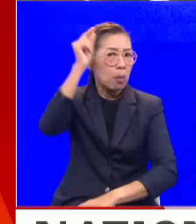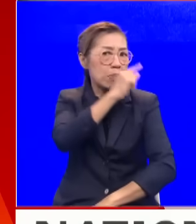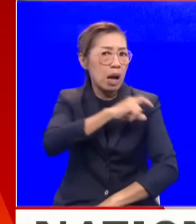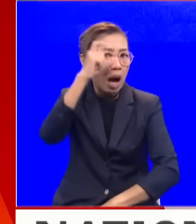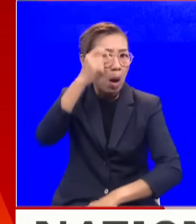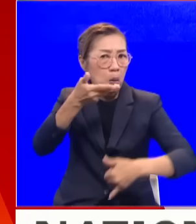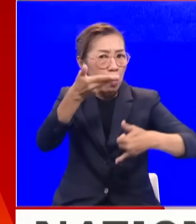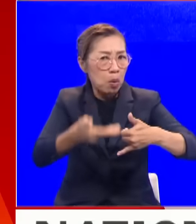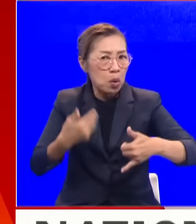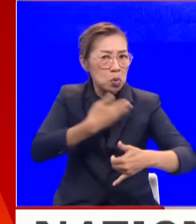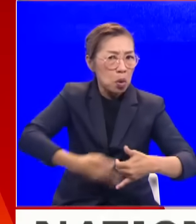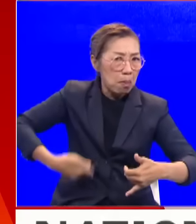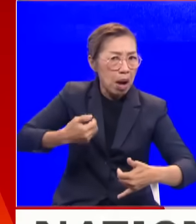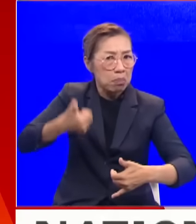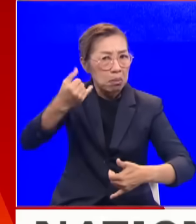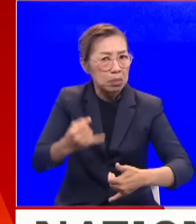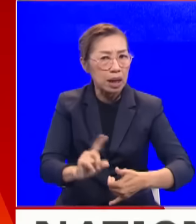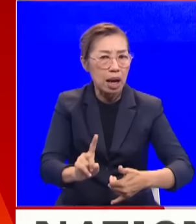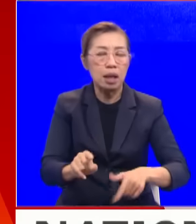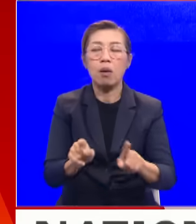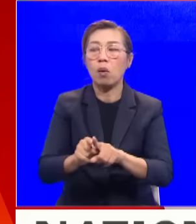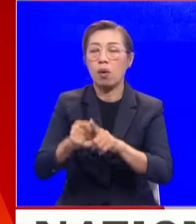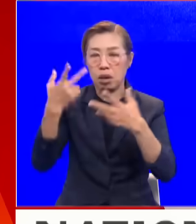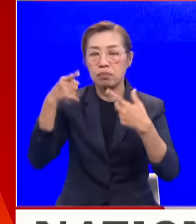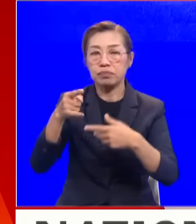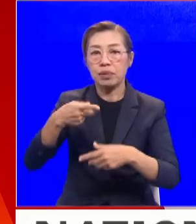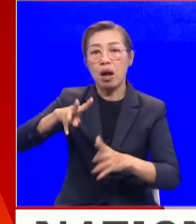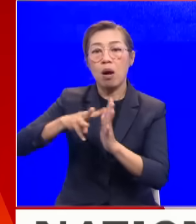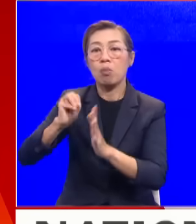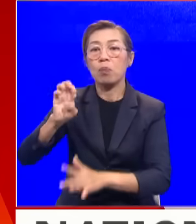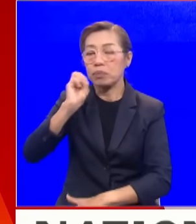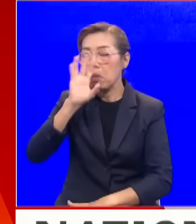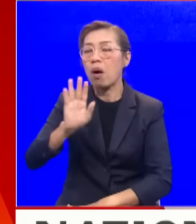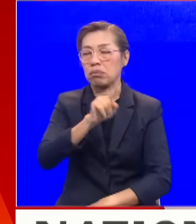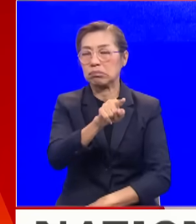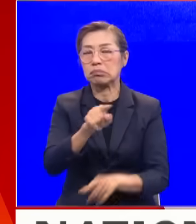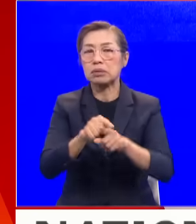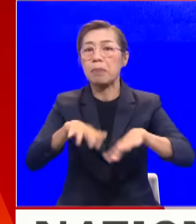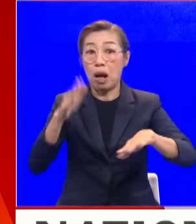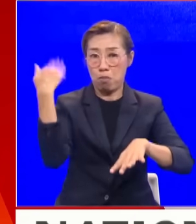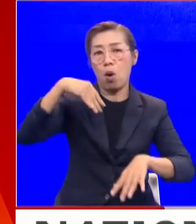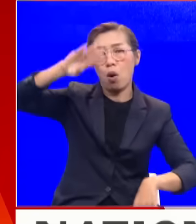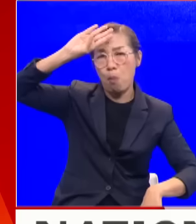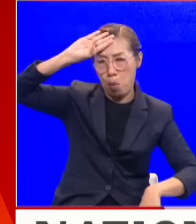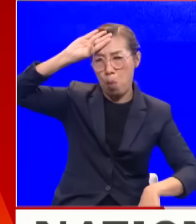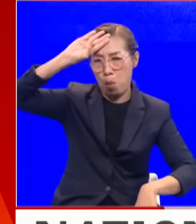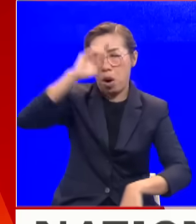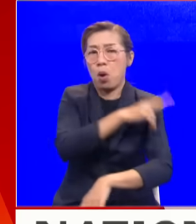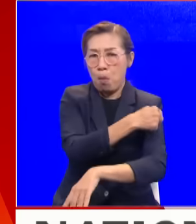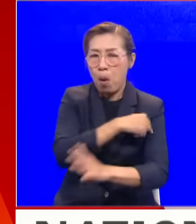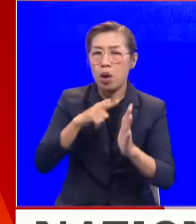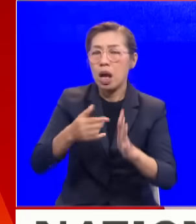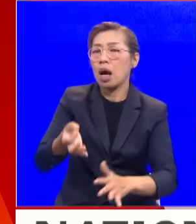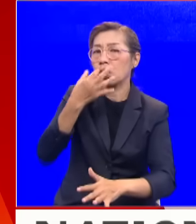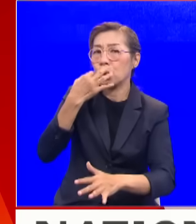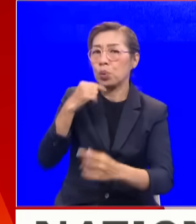ธรรมคุณภูมิธรรมมองว่าก็เป็นเรื่องธรรมดาเพราะว่าท่านเคยป่วยแล้วก็ใช้เวลาในการรักษาต่อเนื่องมาตลอดสุดท้ายก็ได้เจอเ